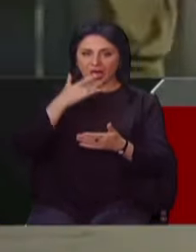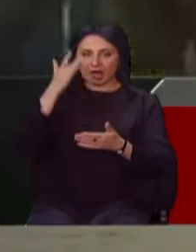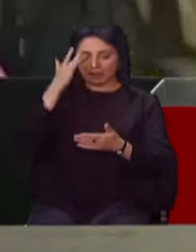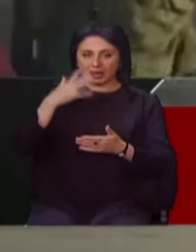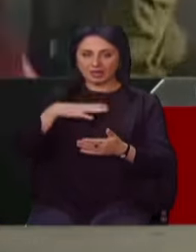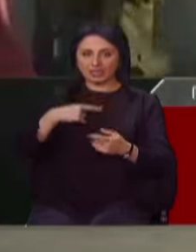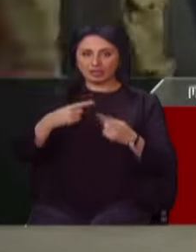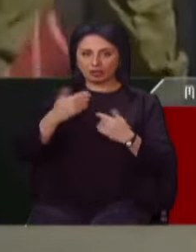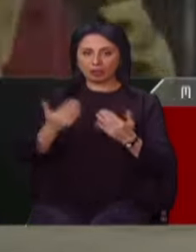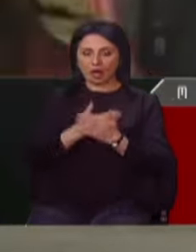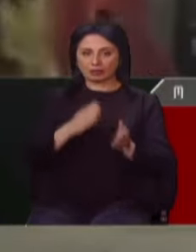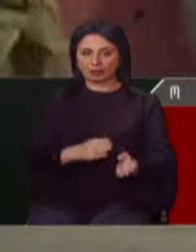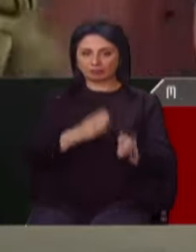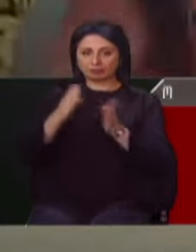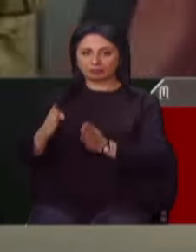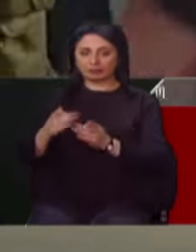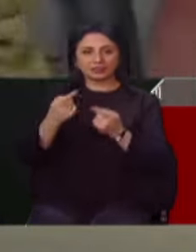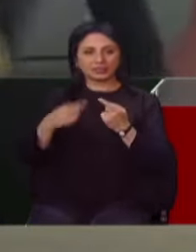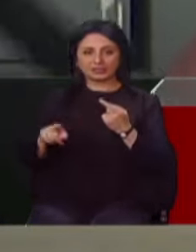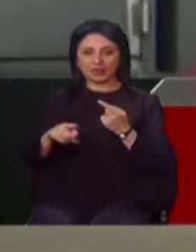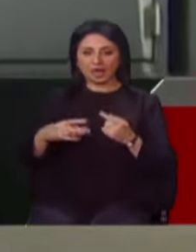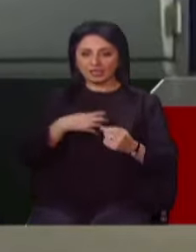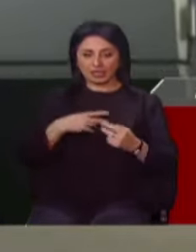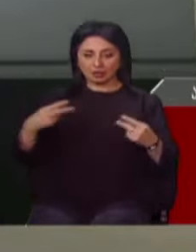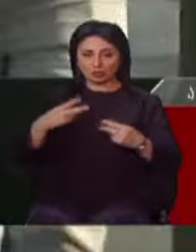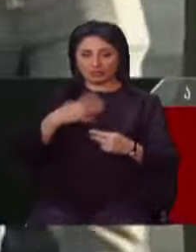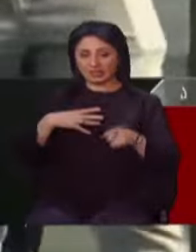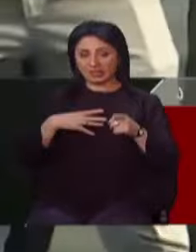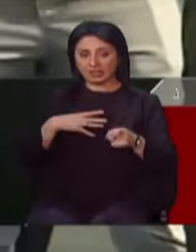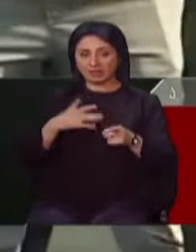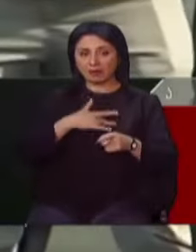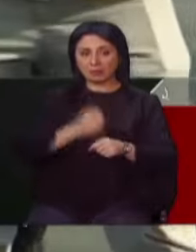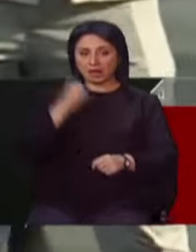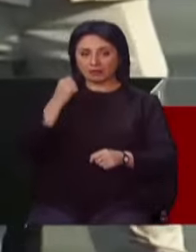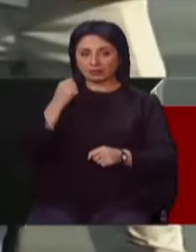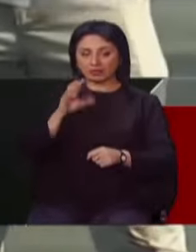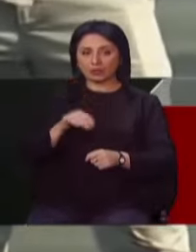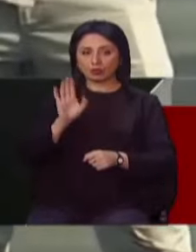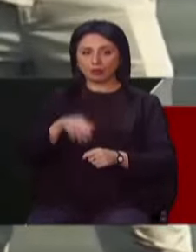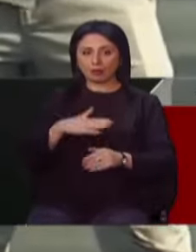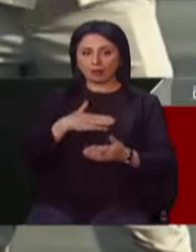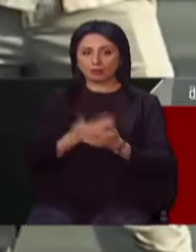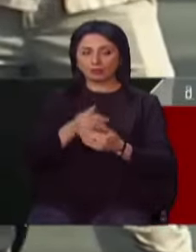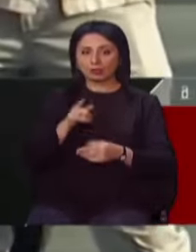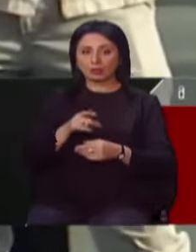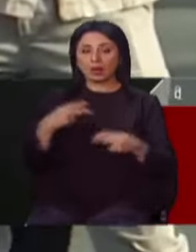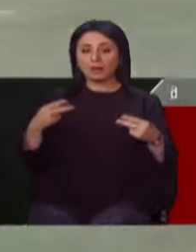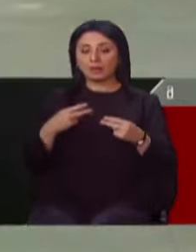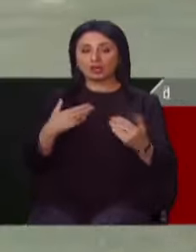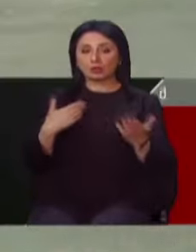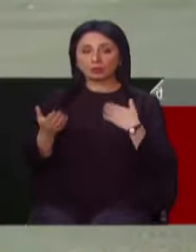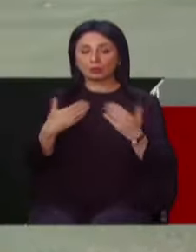შორის ურთიერთობა ახალ ეტაპზე გადავიდა. სტრატეგიული პარტნიორი საქართველოსთან მკაცრ მიდგომებს კიდევ უფრო ააქტიურებს და